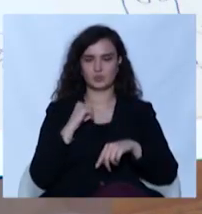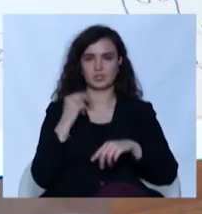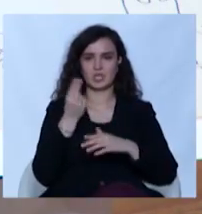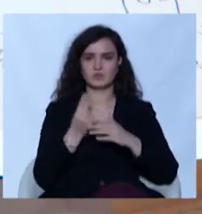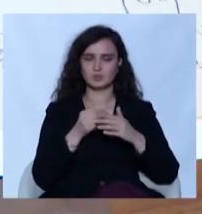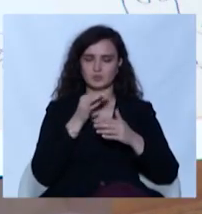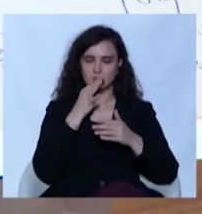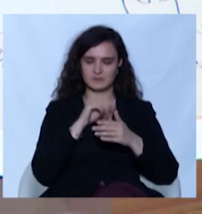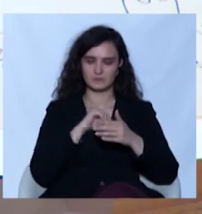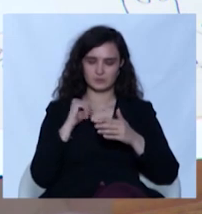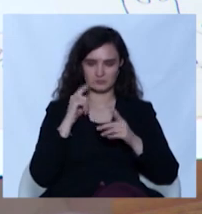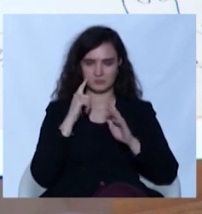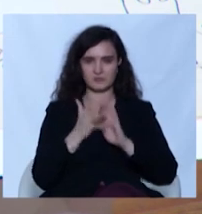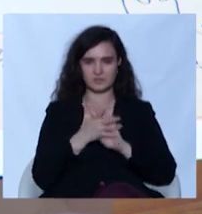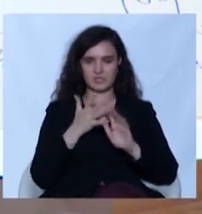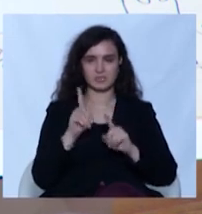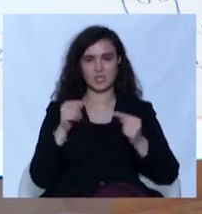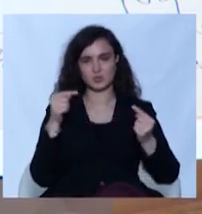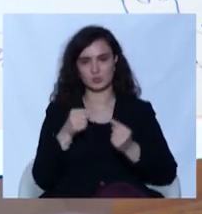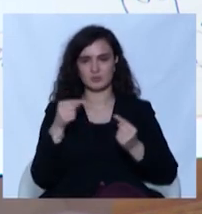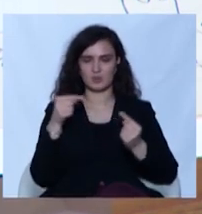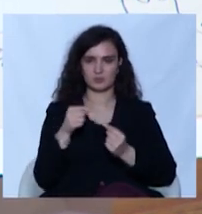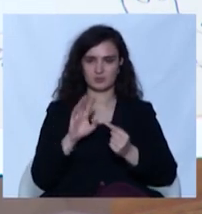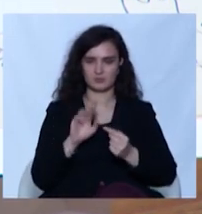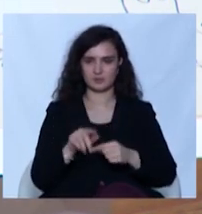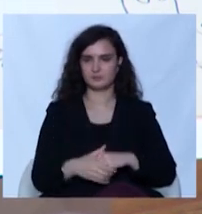ხატვის პროცესში მიხვდებით, რა რას უხდება.